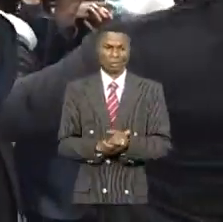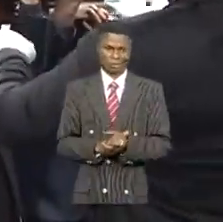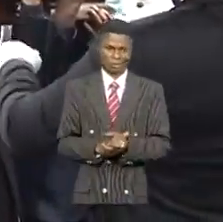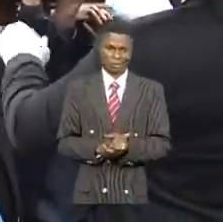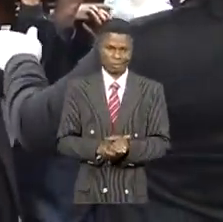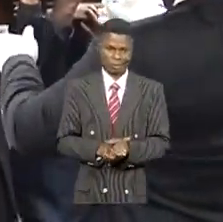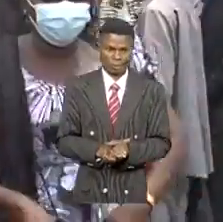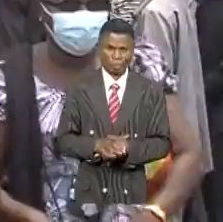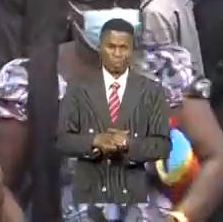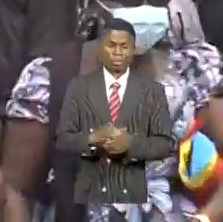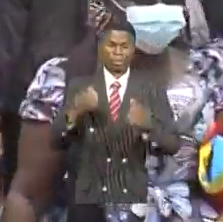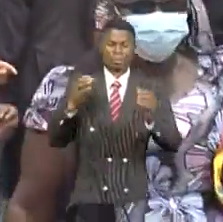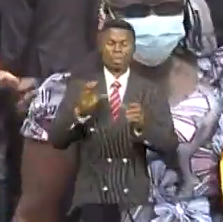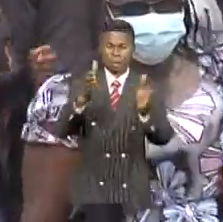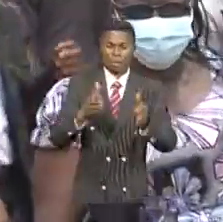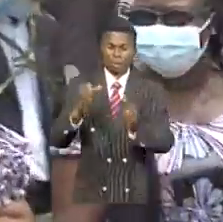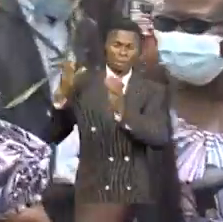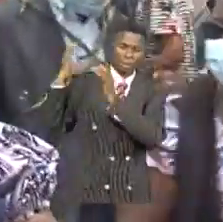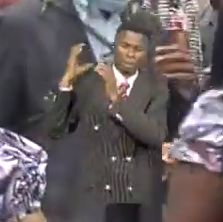à la sortie du corps.